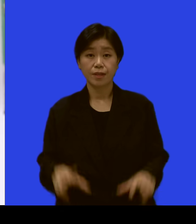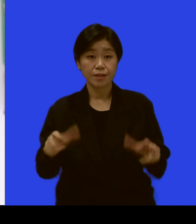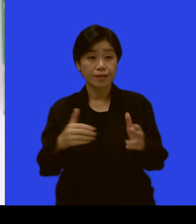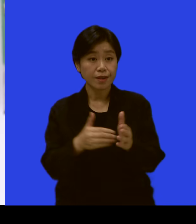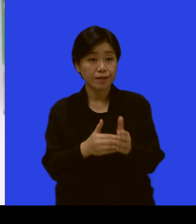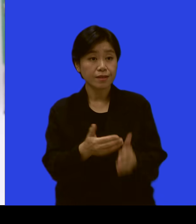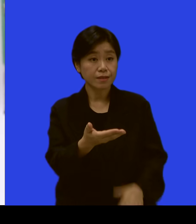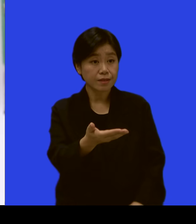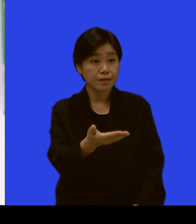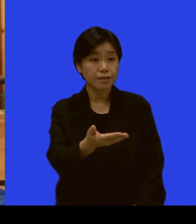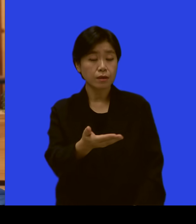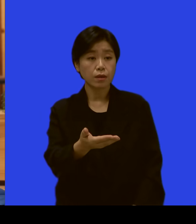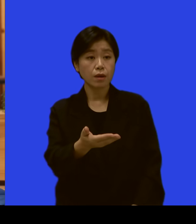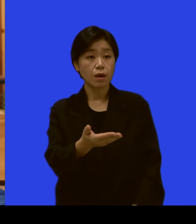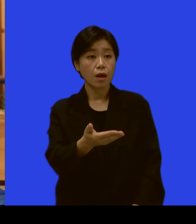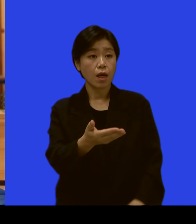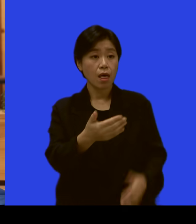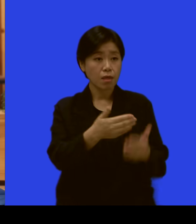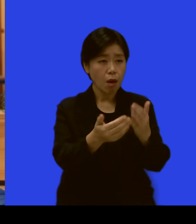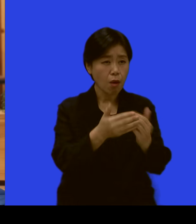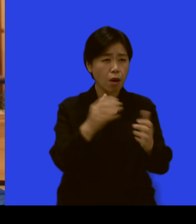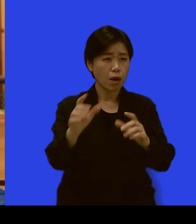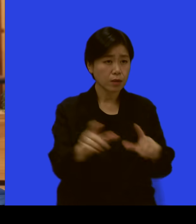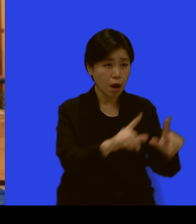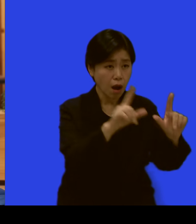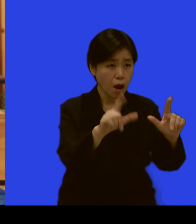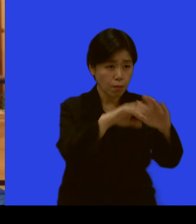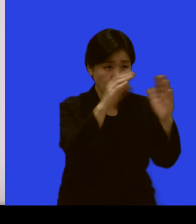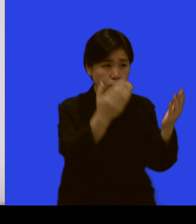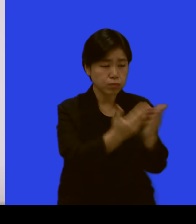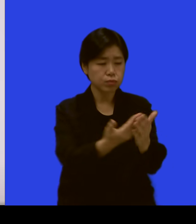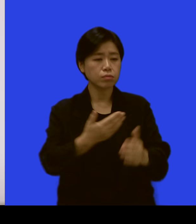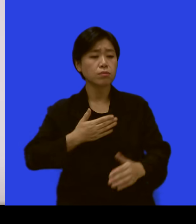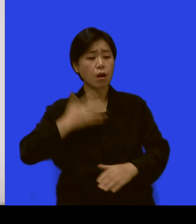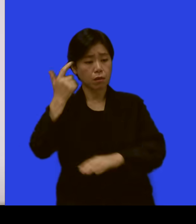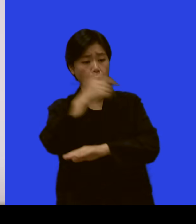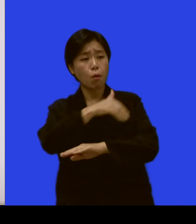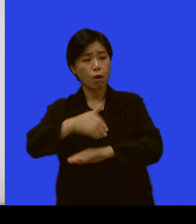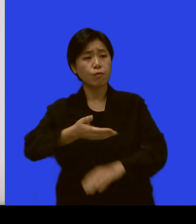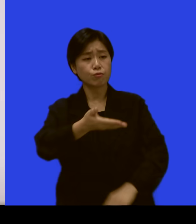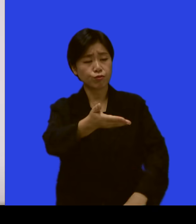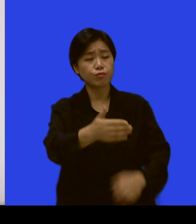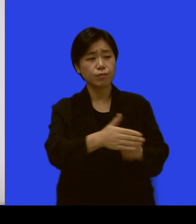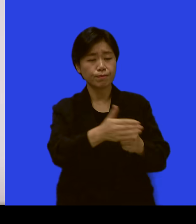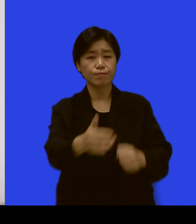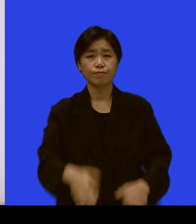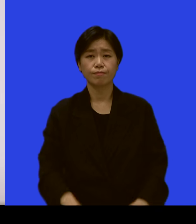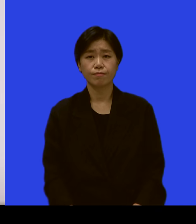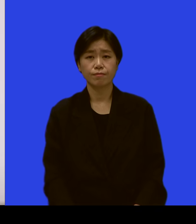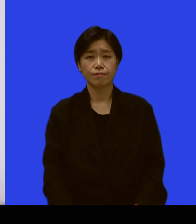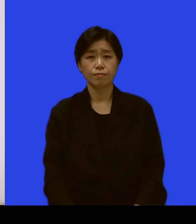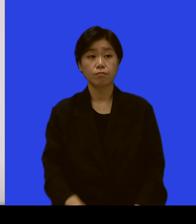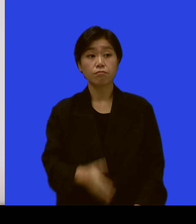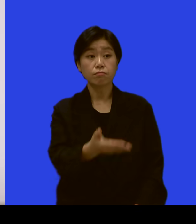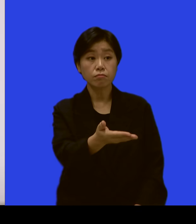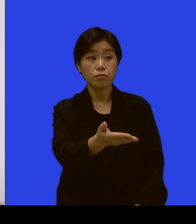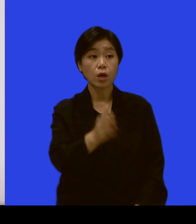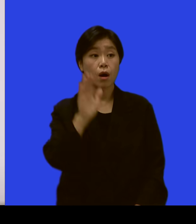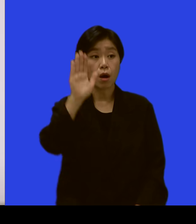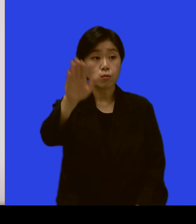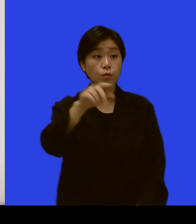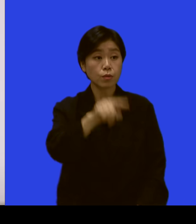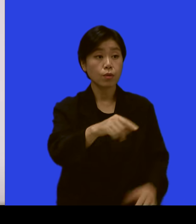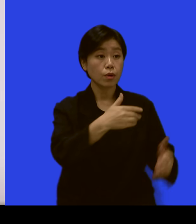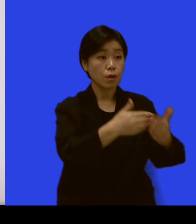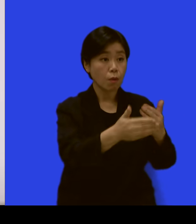지금까지 이거 내 계획인데 난 완전하고 널 향한 계획이고 내가 이걸 어떻게 쓰는지 봐봐.